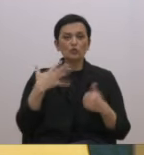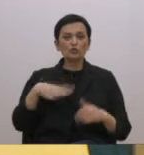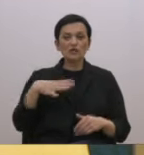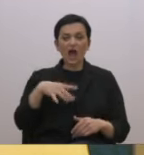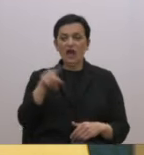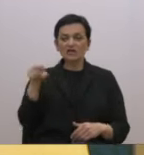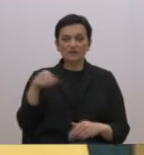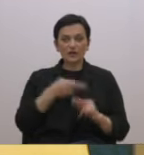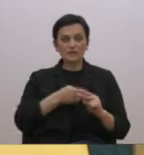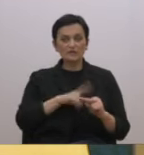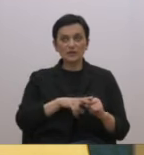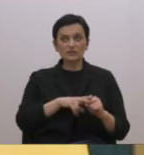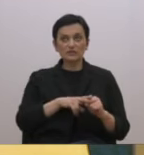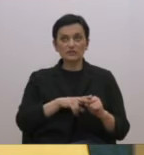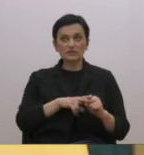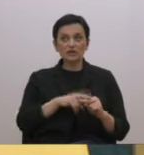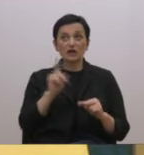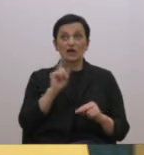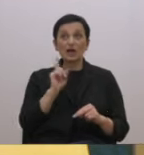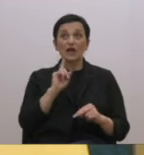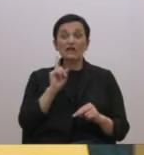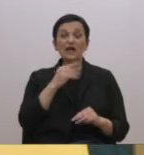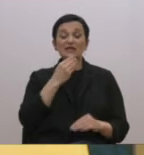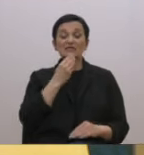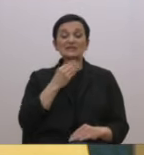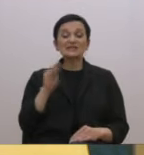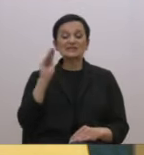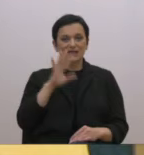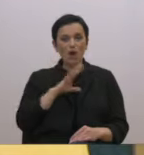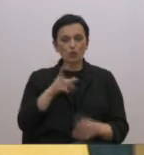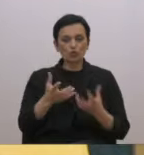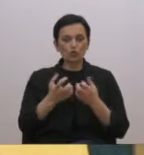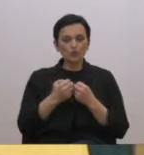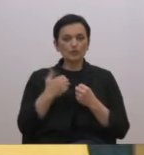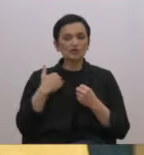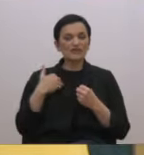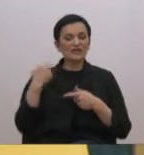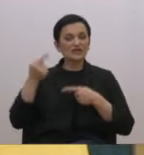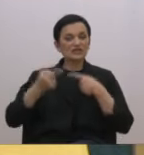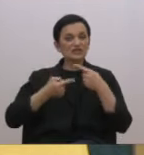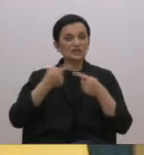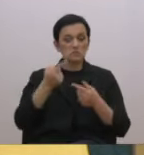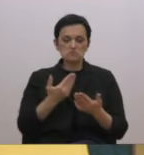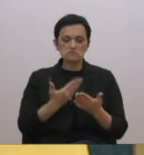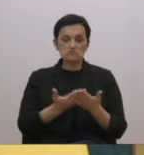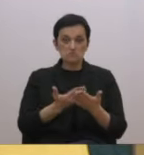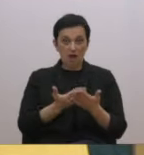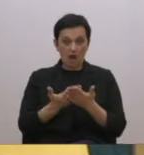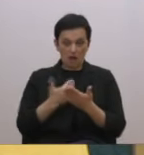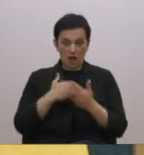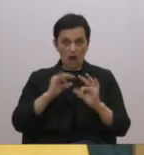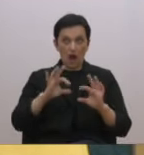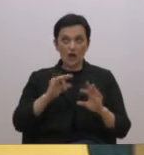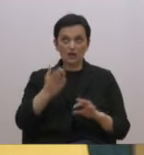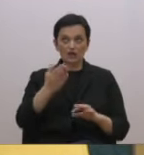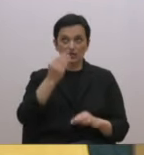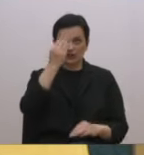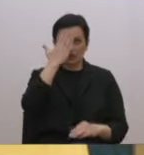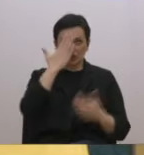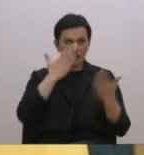ეს. რაც საუკეთესო იყო, იმას იღებდნენ ჩვენ წინაპრები. მაგალითები გინდათ? აგერ არის